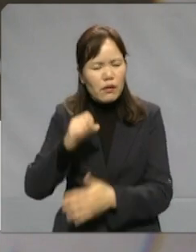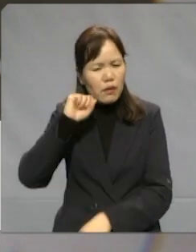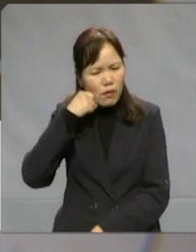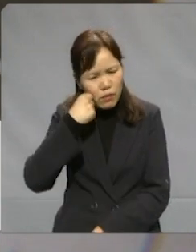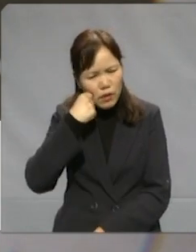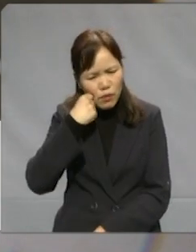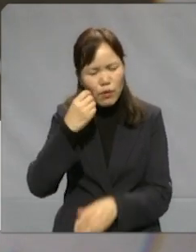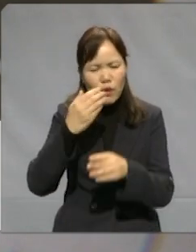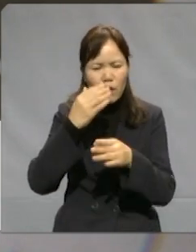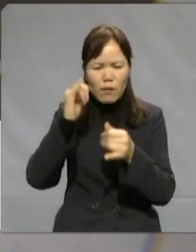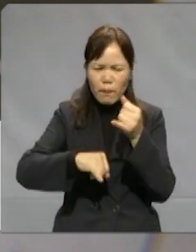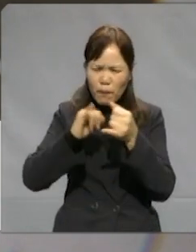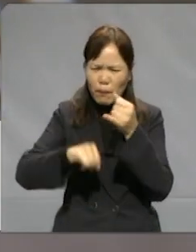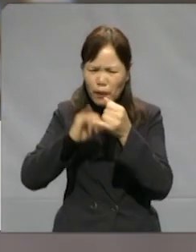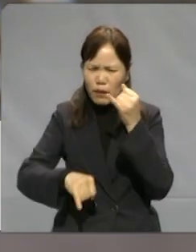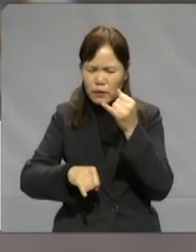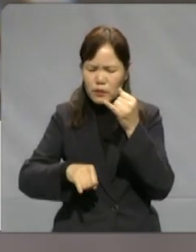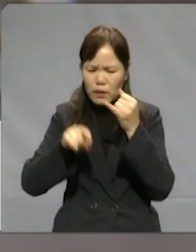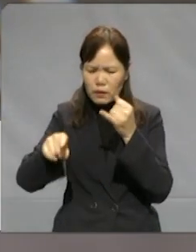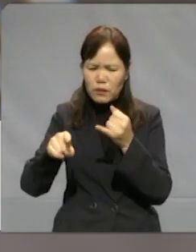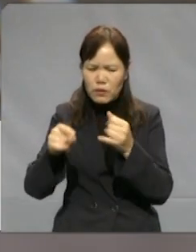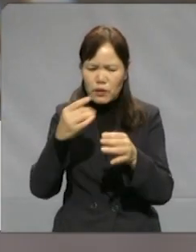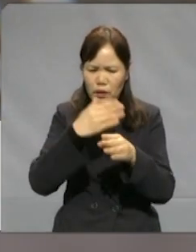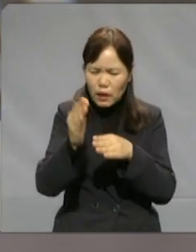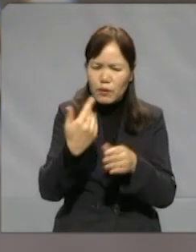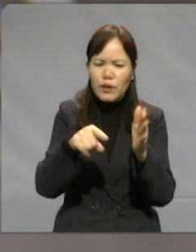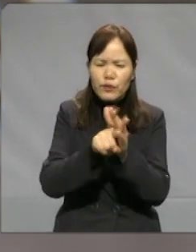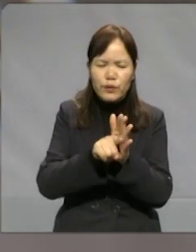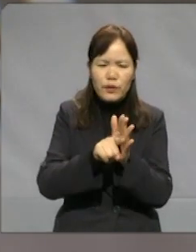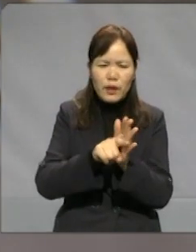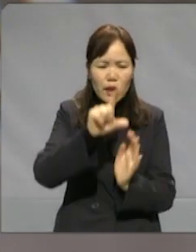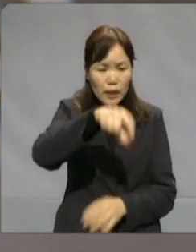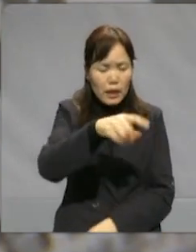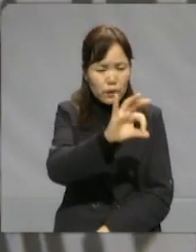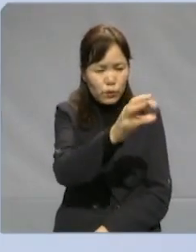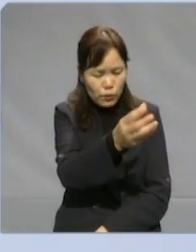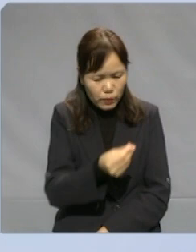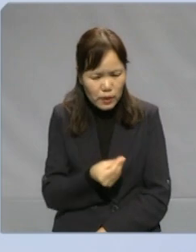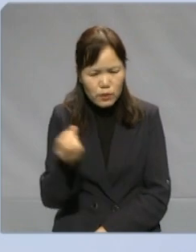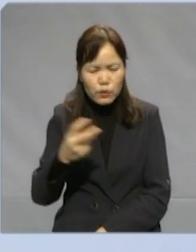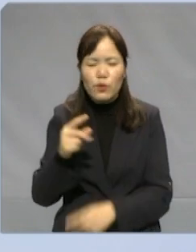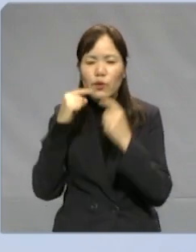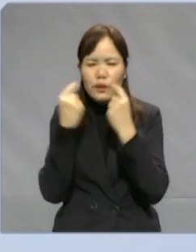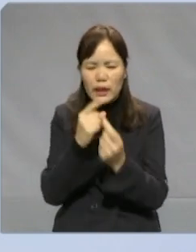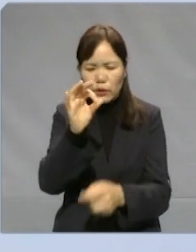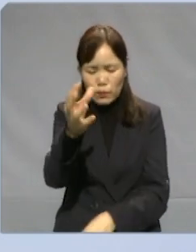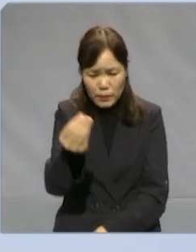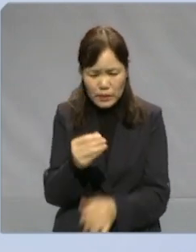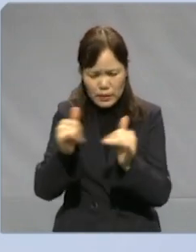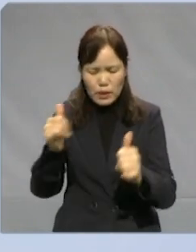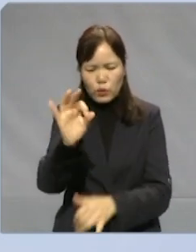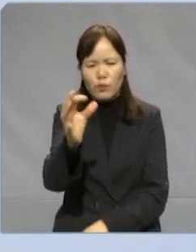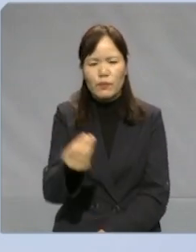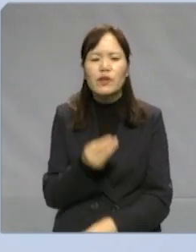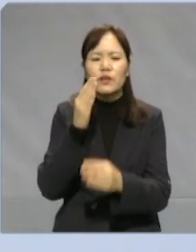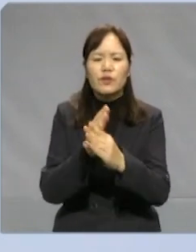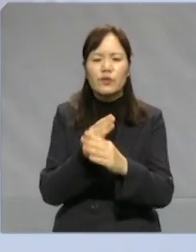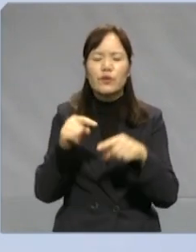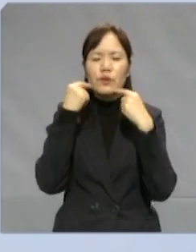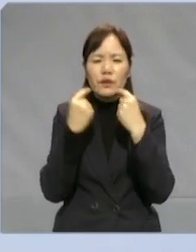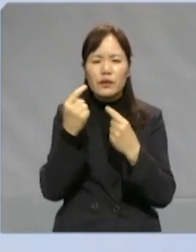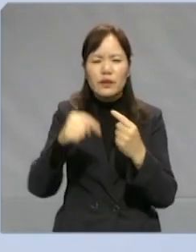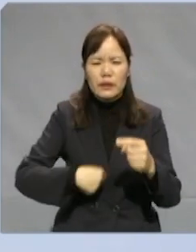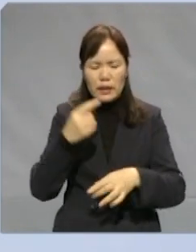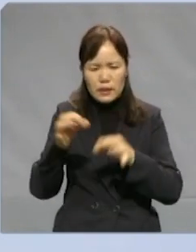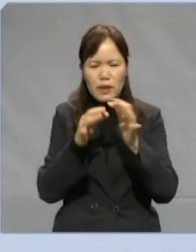못하자이를 충당하기 위해 카드로는 물론 대부업 아지 손대고 있습니다 개인 사업자의 상황은 더